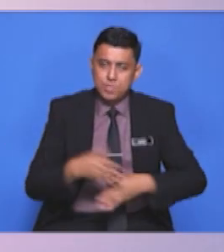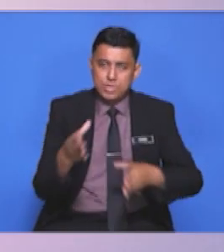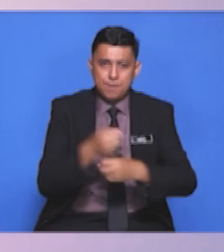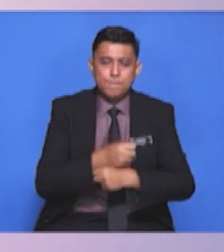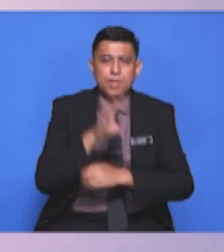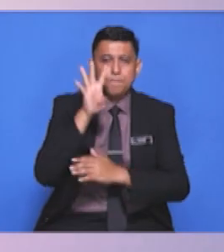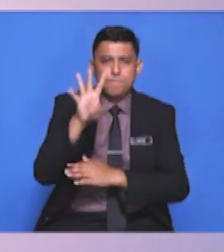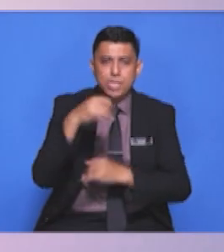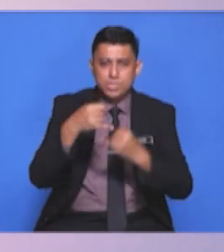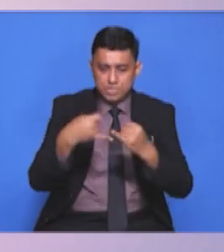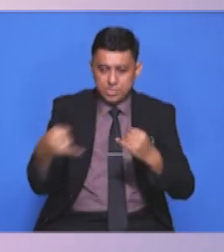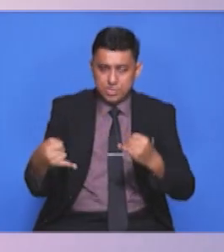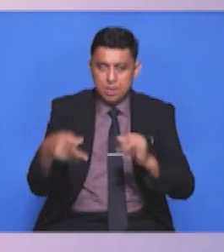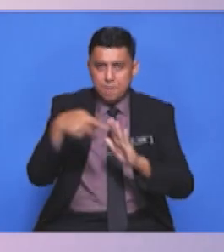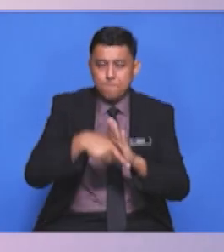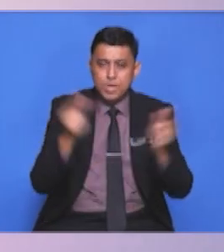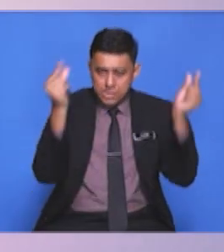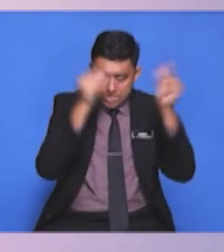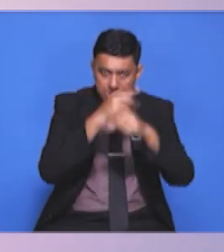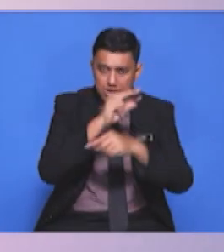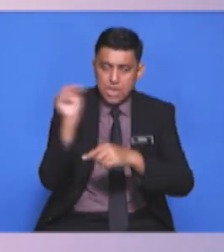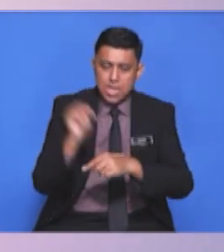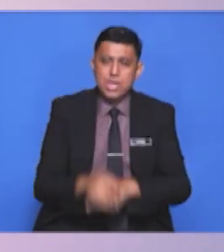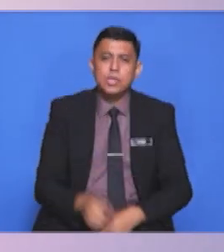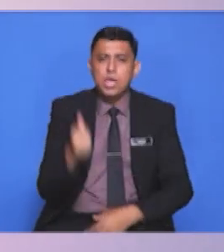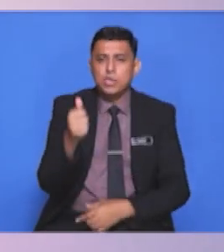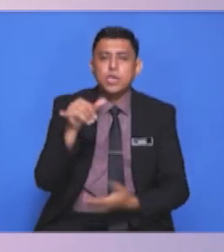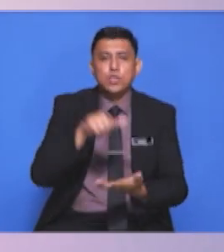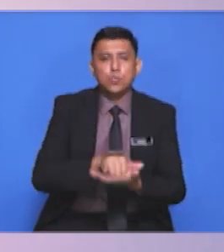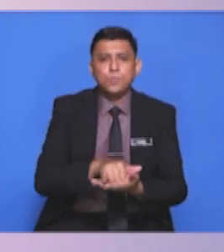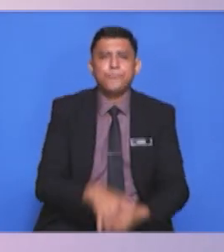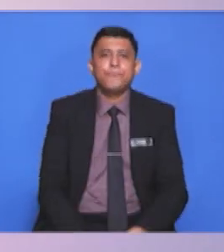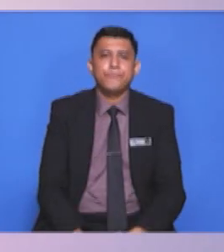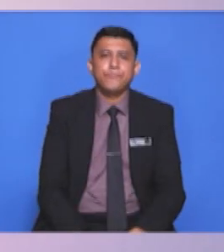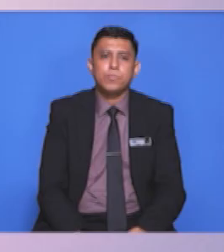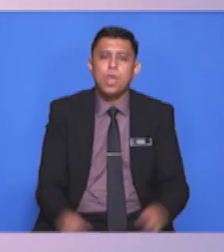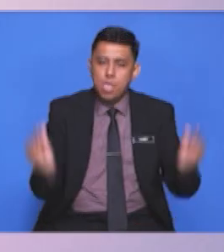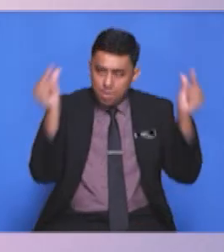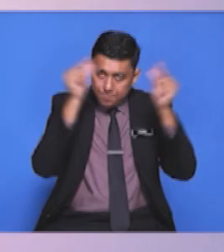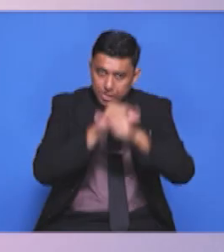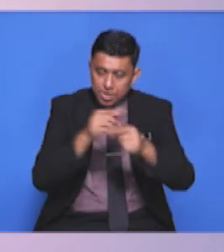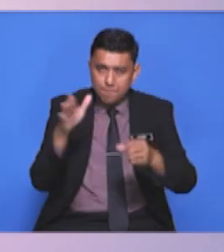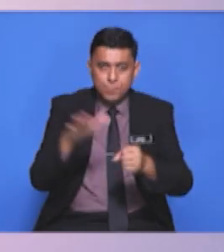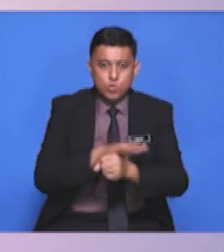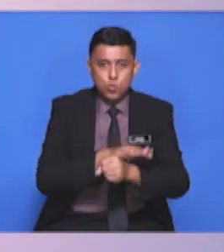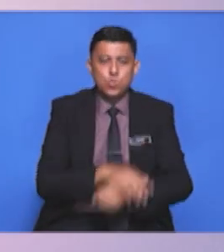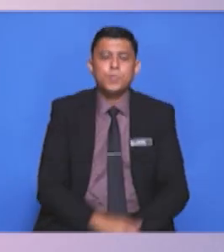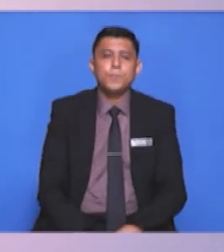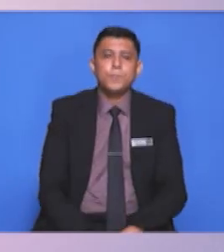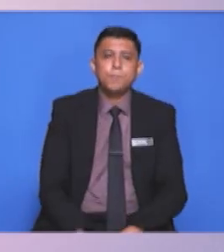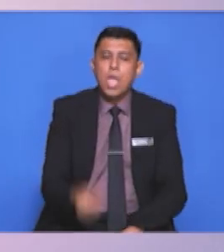empat jenis penggandaan yaitu penggandaan penuh